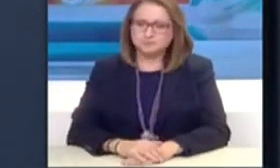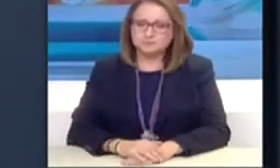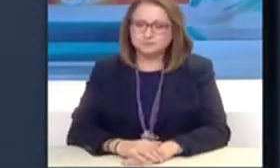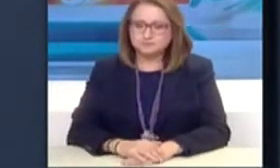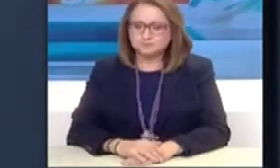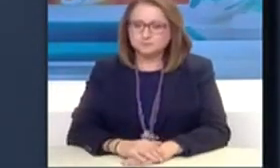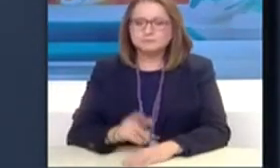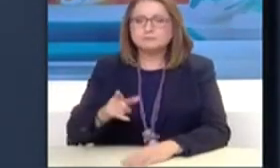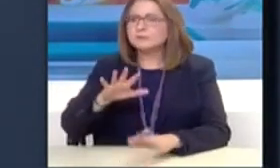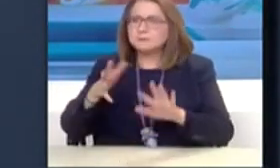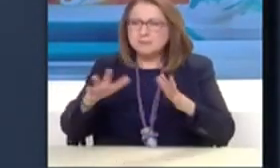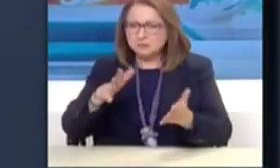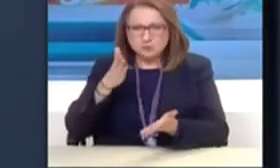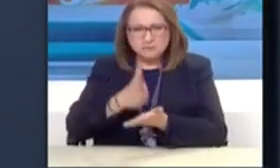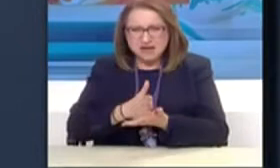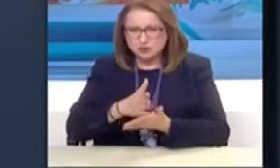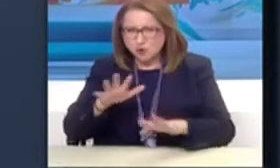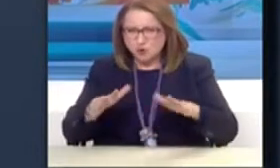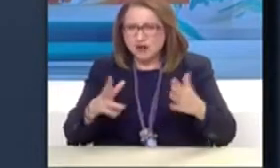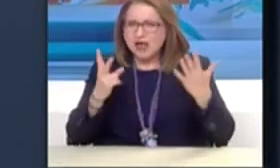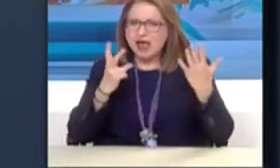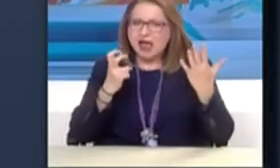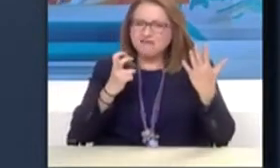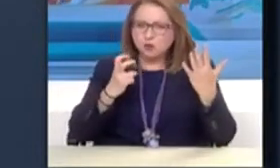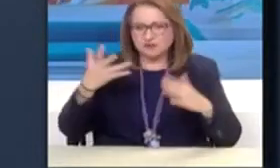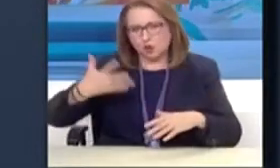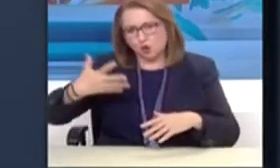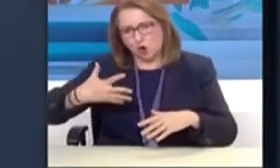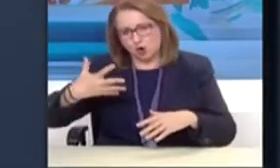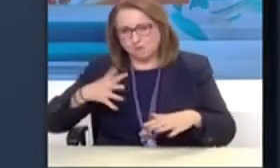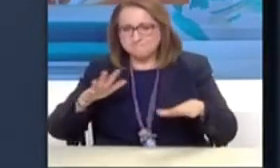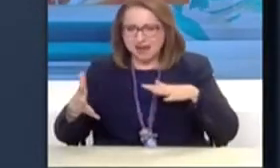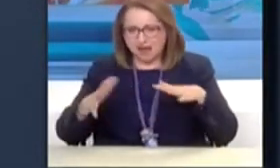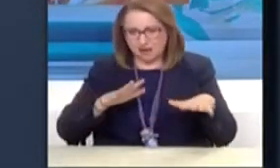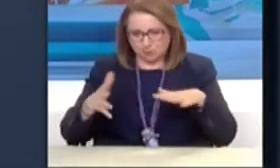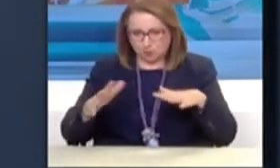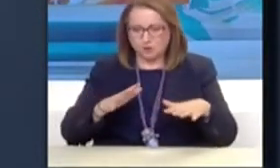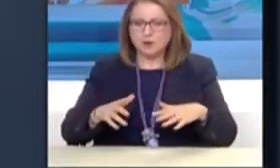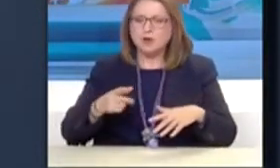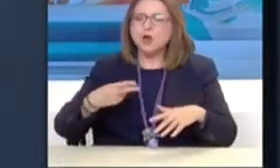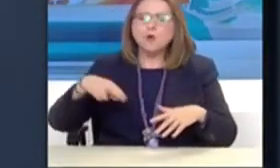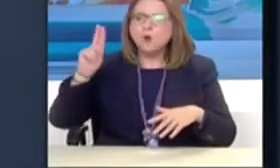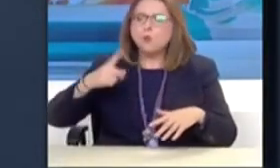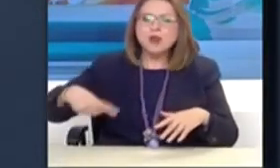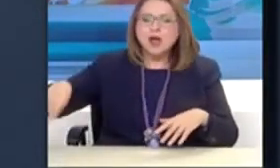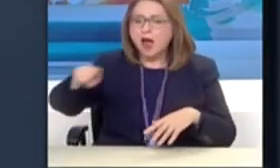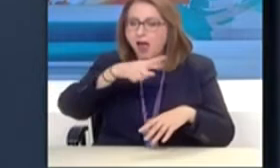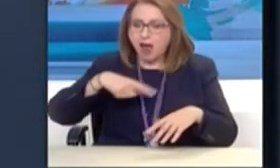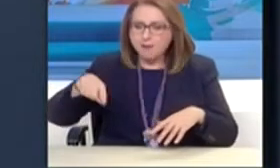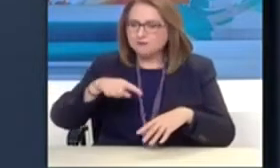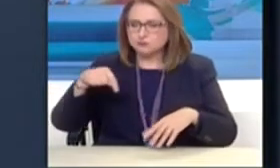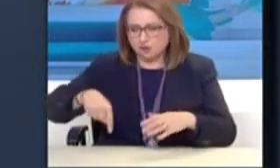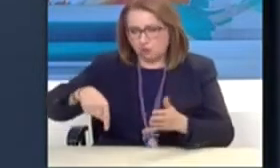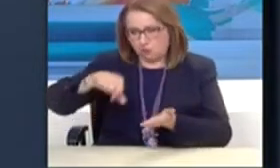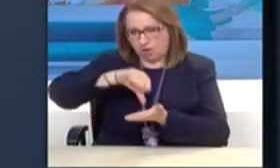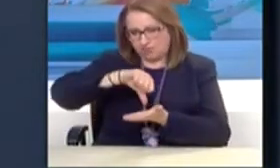Ο μέσος όρος ηλικίας των διασωληνωμένων είναι κοντά στα 70 έτη. Τα περισσότερα επιβεβαιωμένα κρούσματα εξακολουθούν να είναι στην